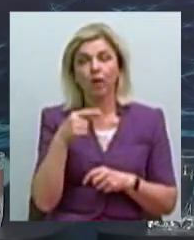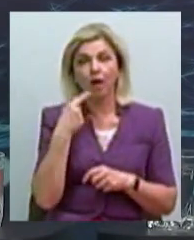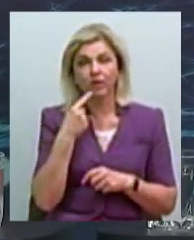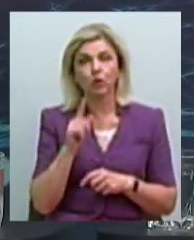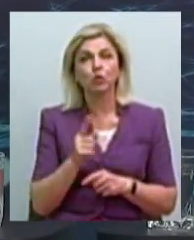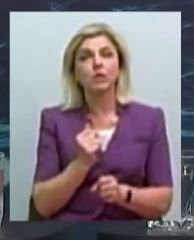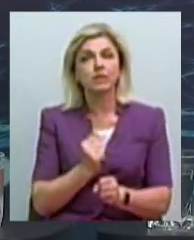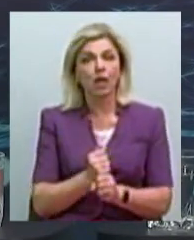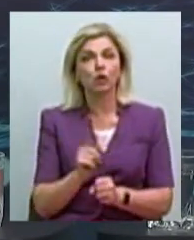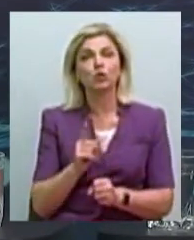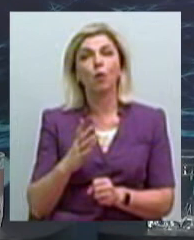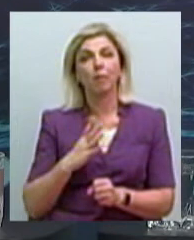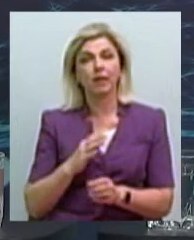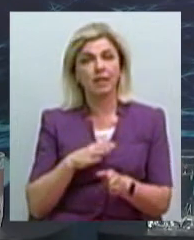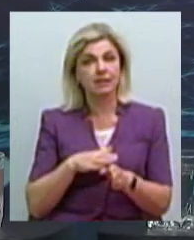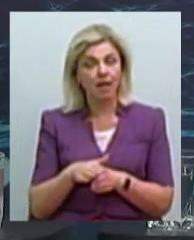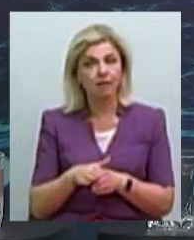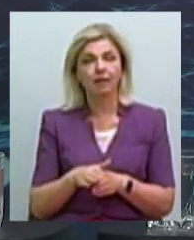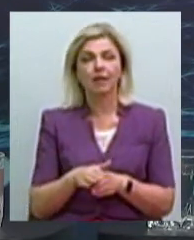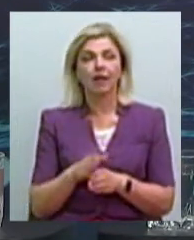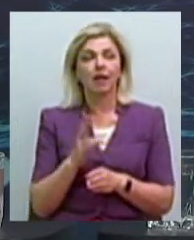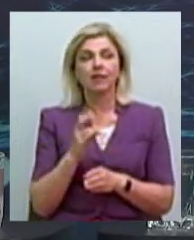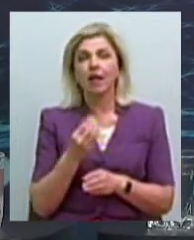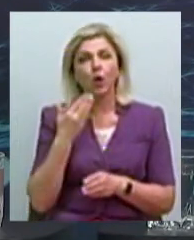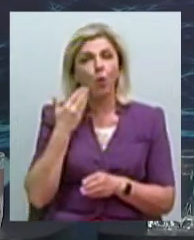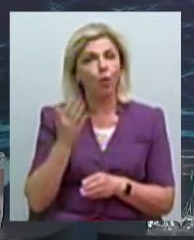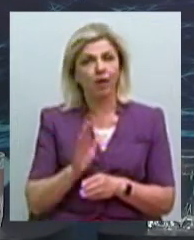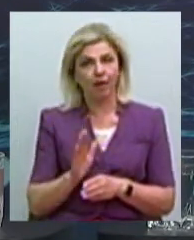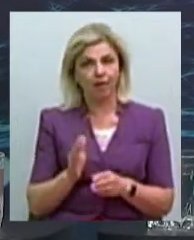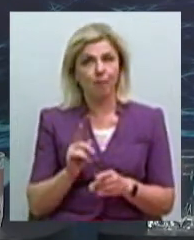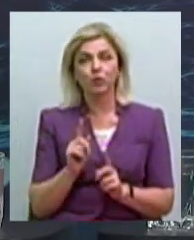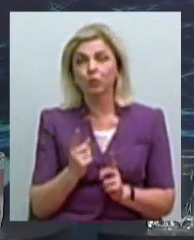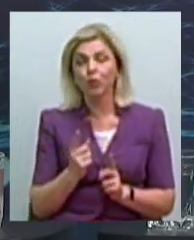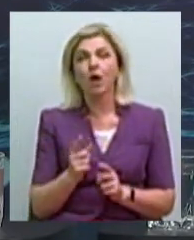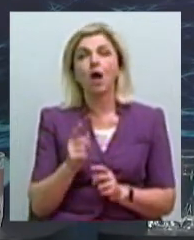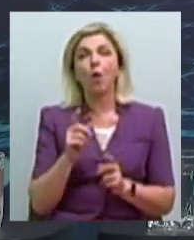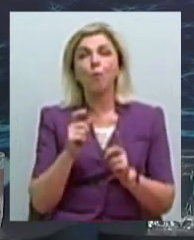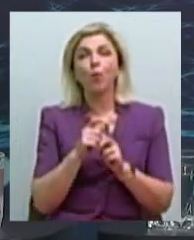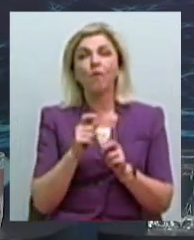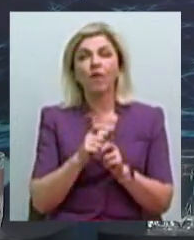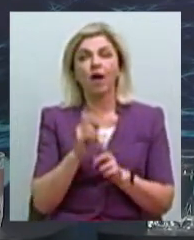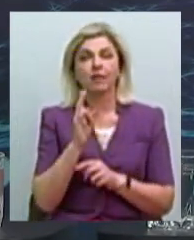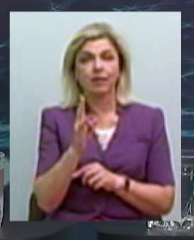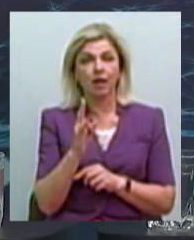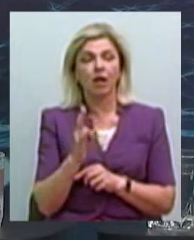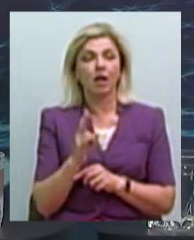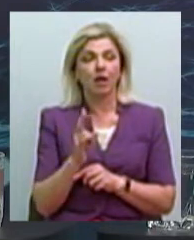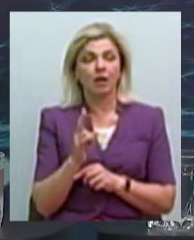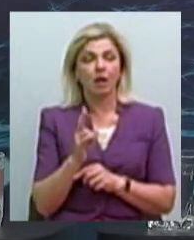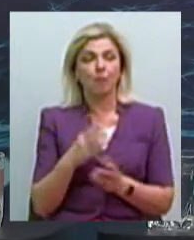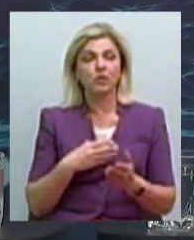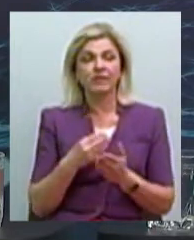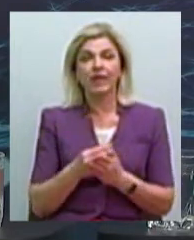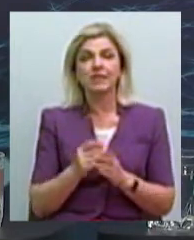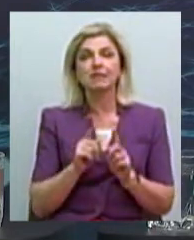сделать то, что было сделано, не самый легкий вариант. Почему? Потому что вот буква М сама по себе, по своей